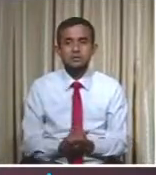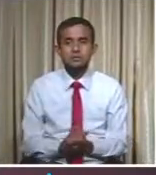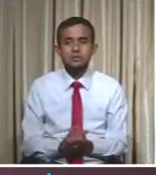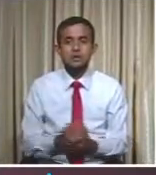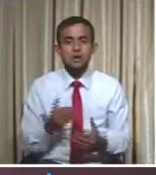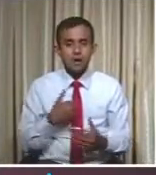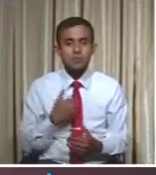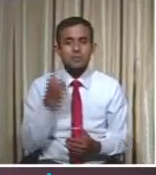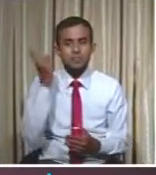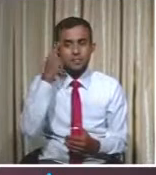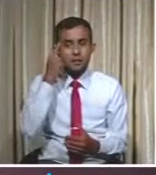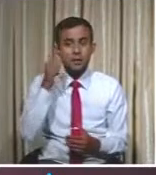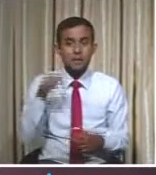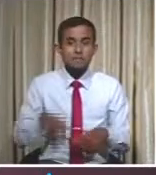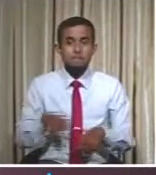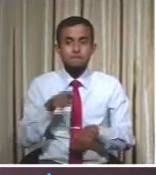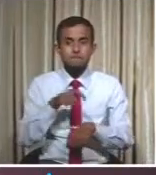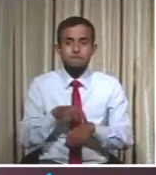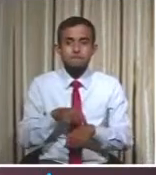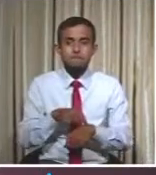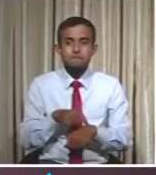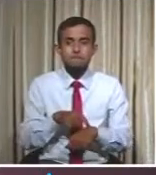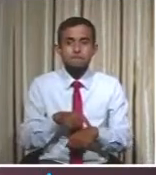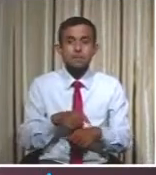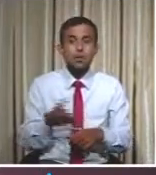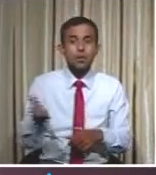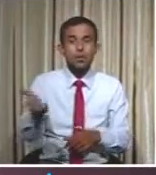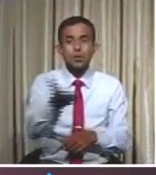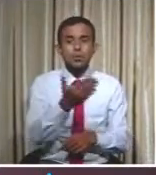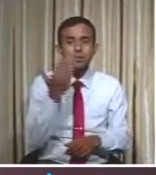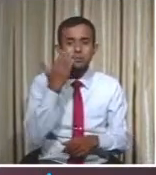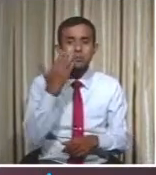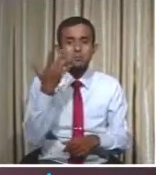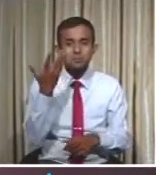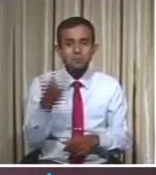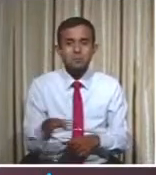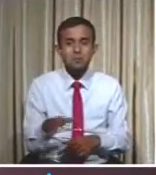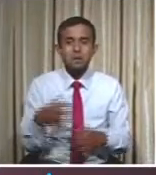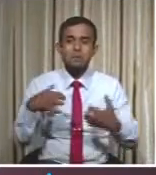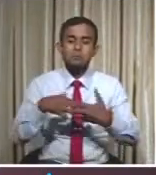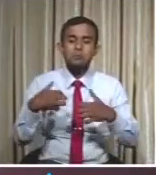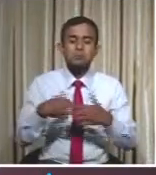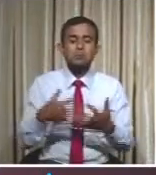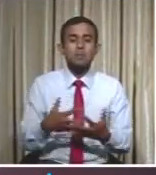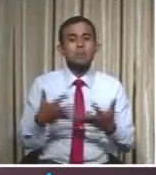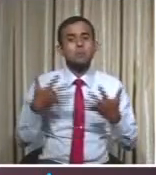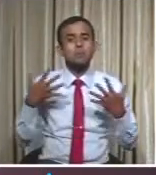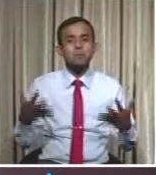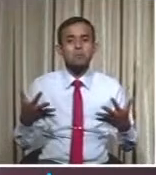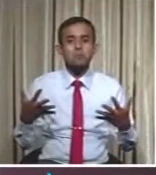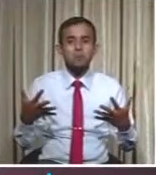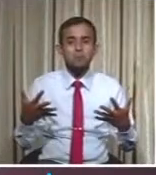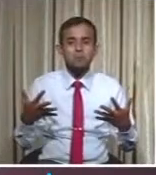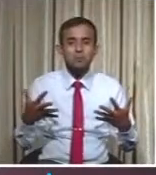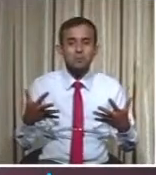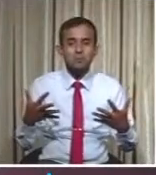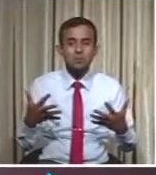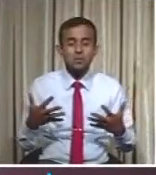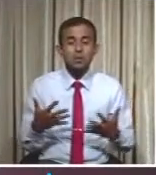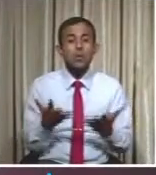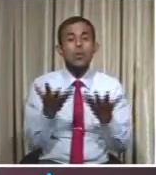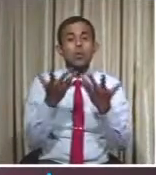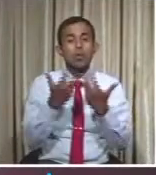අපි දන්නවා මේ වෙනකොට ඔවුන්ට මූණ පාලා තියෙන ගැටලු රාශියකට